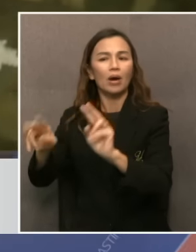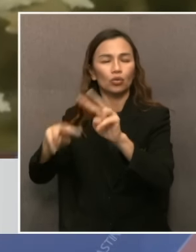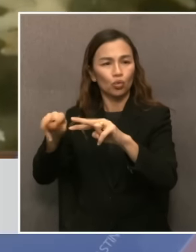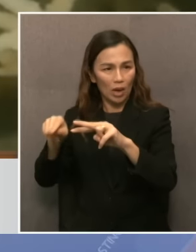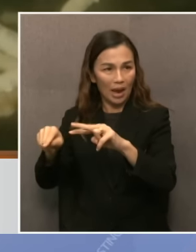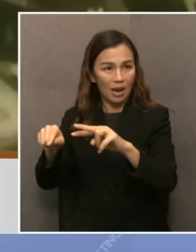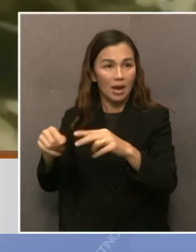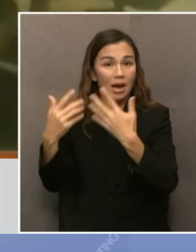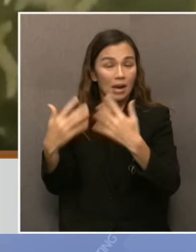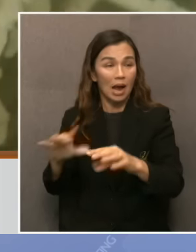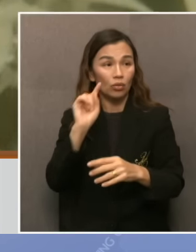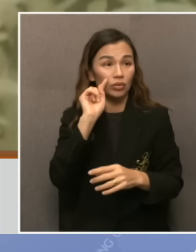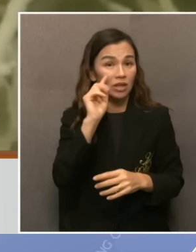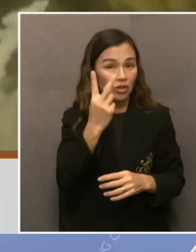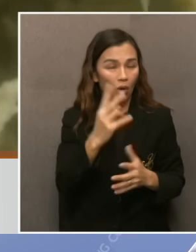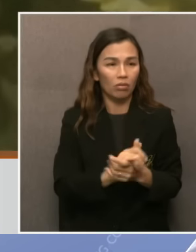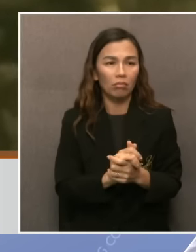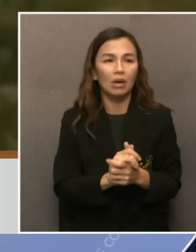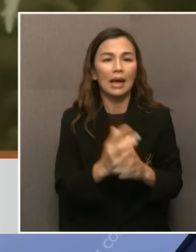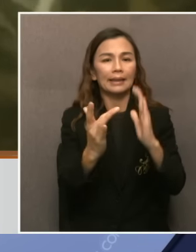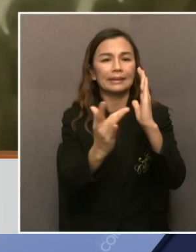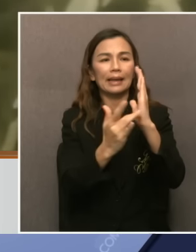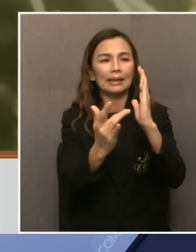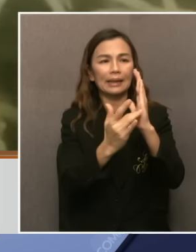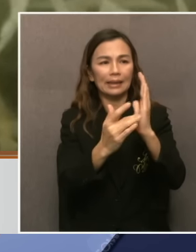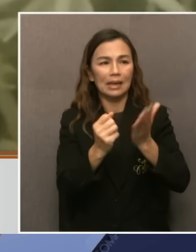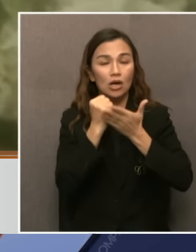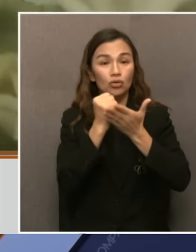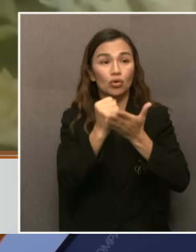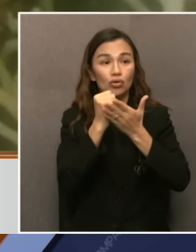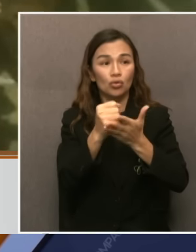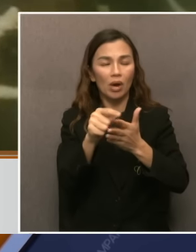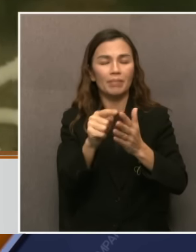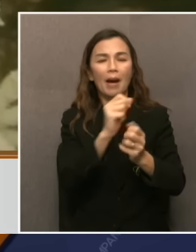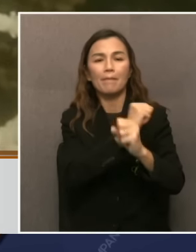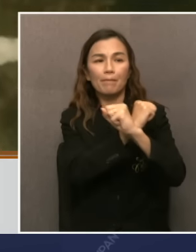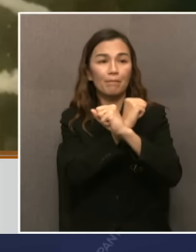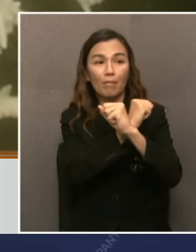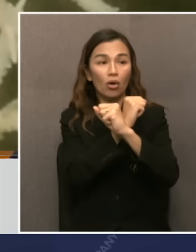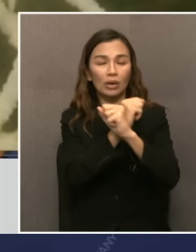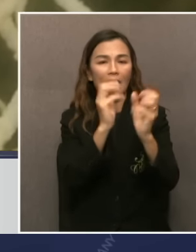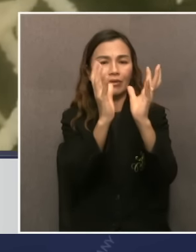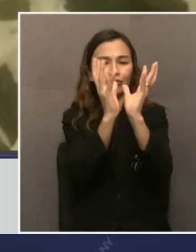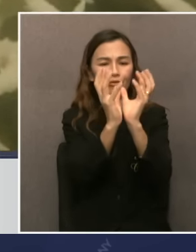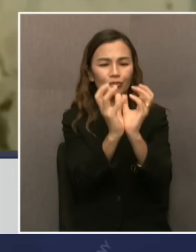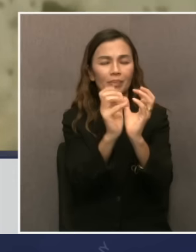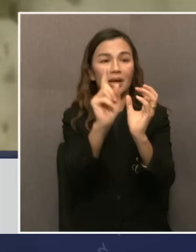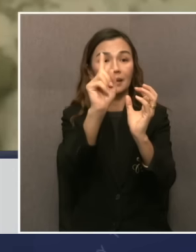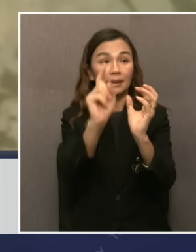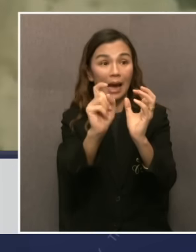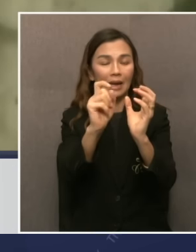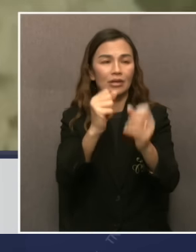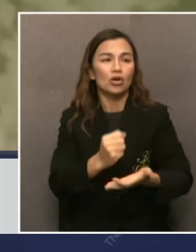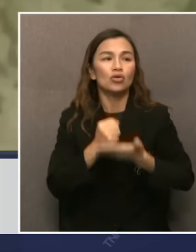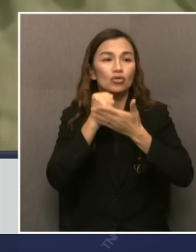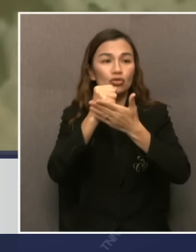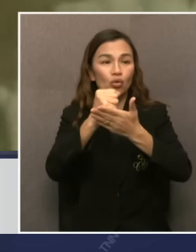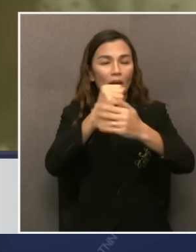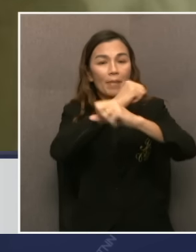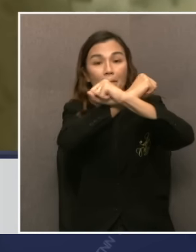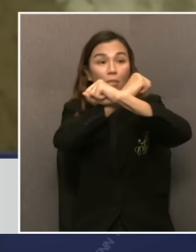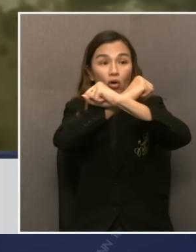อย่างที่สองก็คือในเรื่องของเทคนิคที่ช่วยการลดการฟอกขาวและลดอัตราตายเช่นการใช้บังแดดปะการังซึ่งเราก็ท